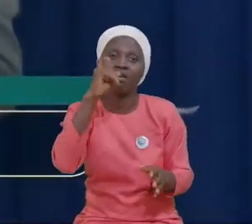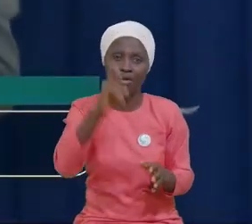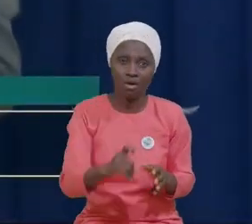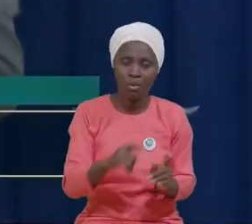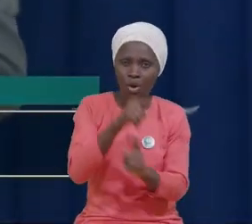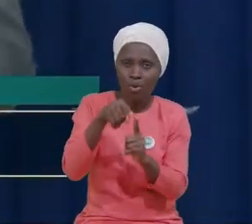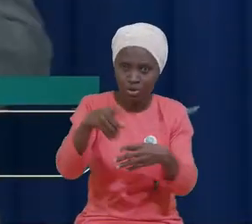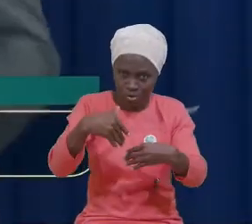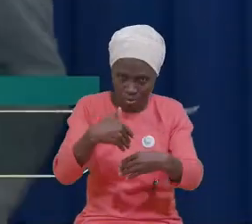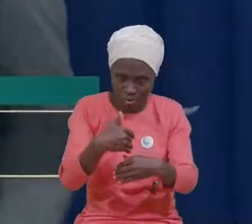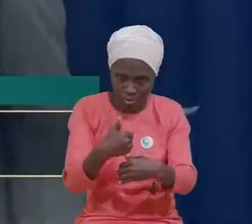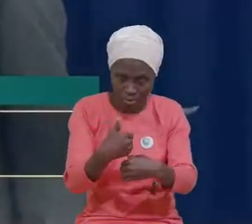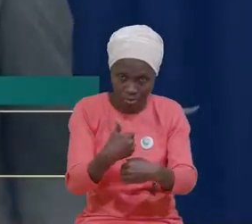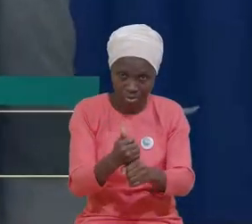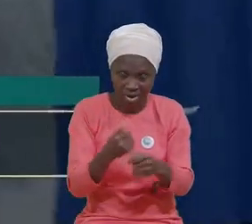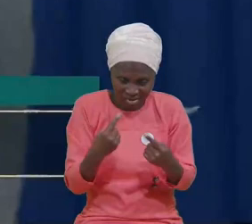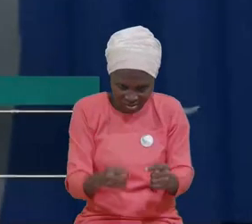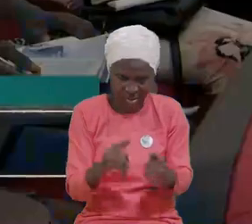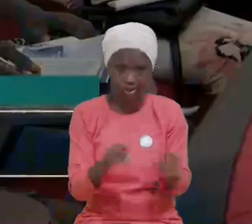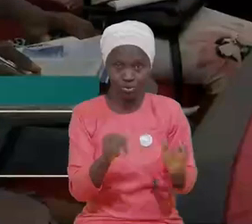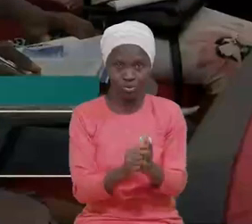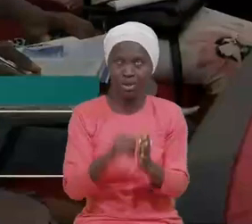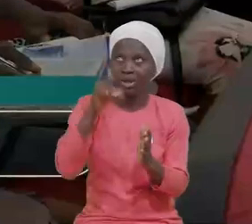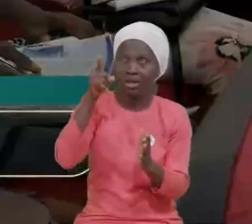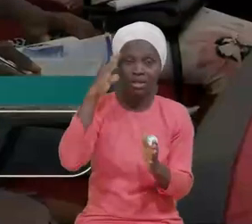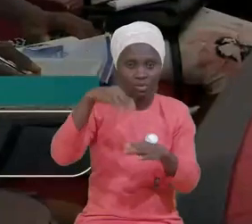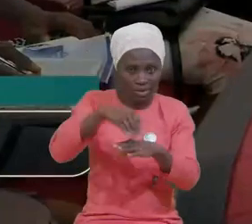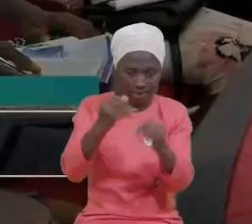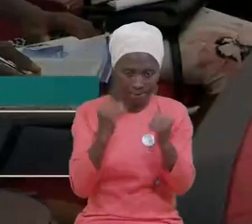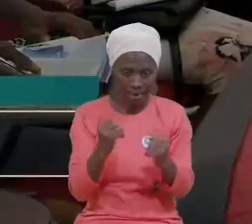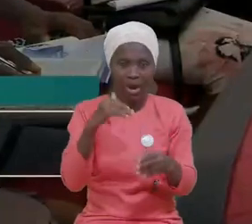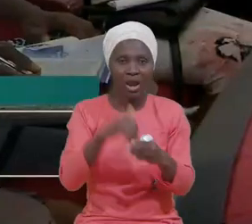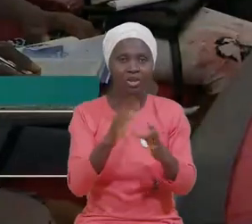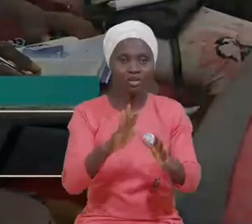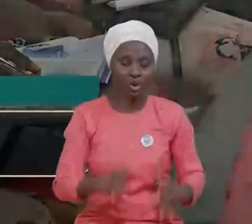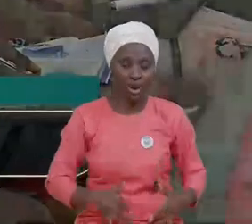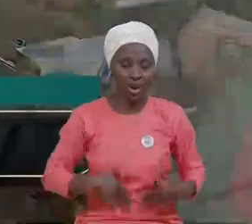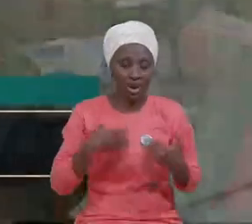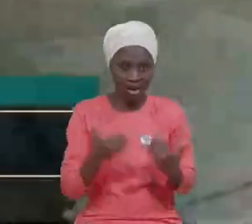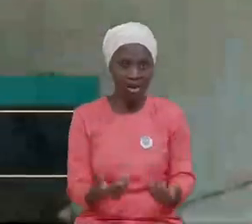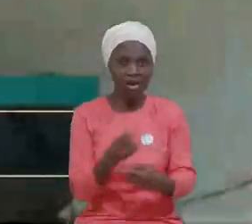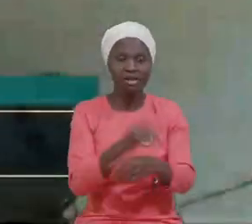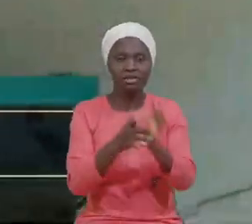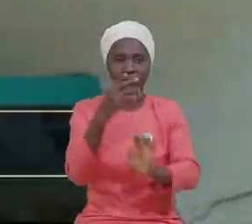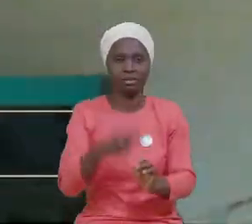fais un effort pour le faire, il envoie la puissance dans ta vie aujourd'hui au nom de Jésus. Lève-toi,